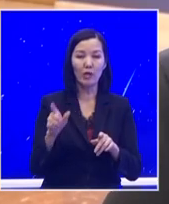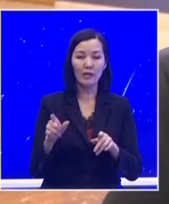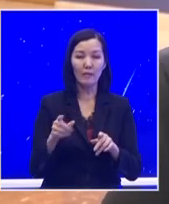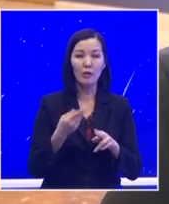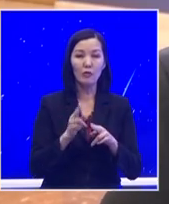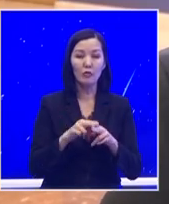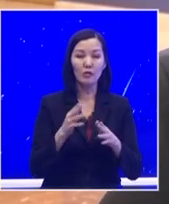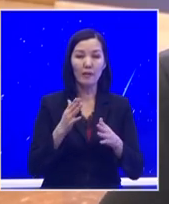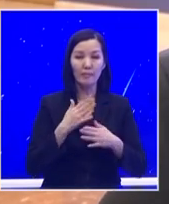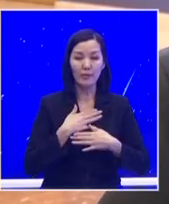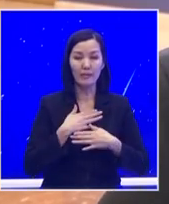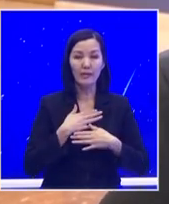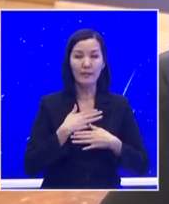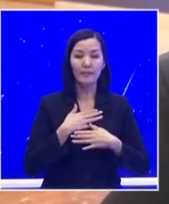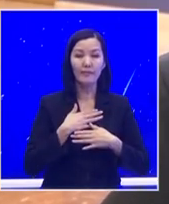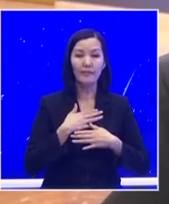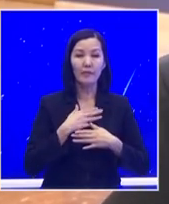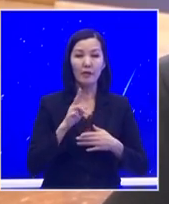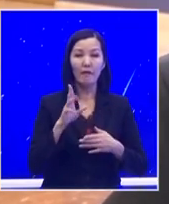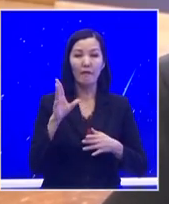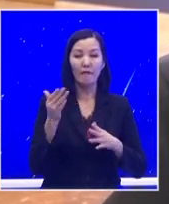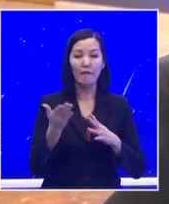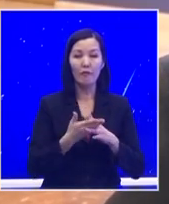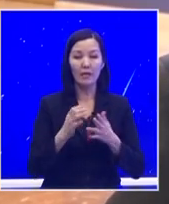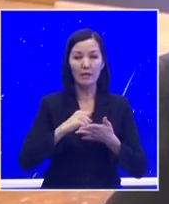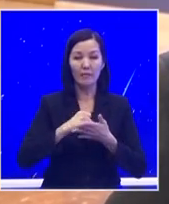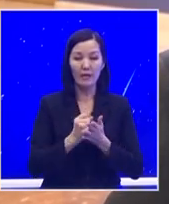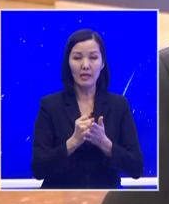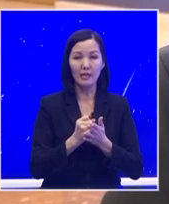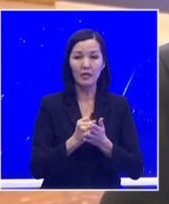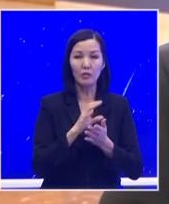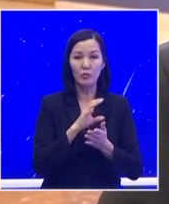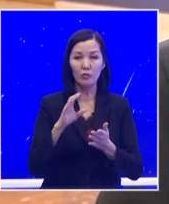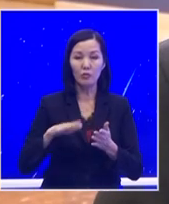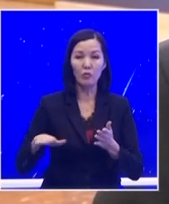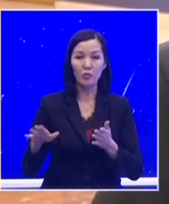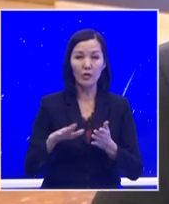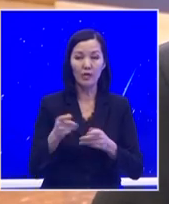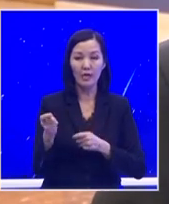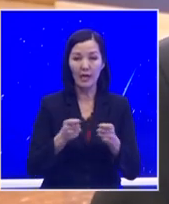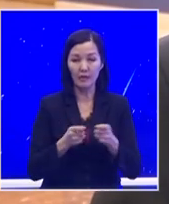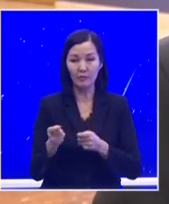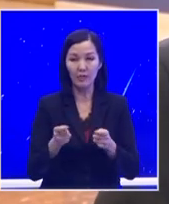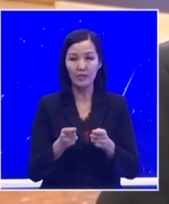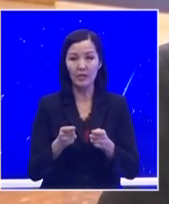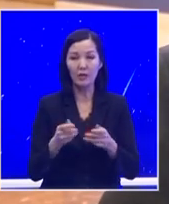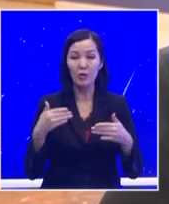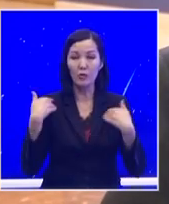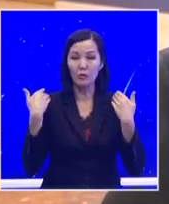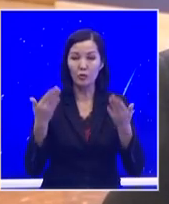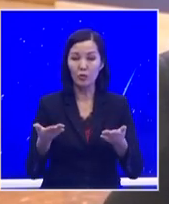біз квотаны белгілеген кезде сол солтүстік өңірлерге ғана жасалады ол квота, және де сол жерде әкімшіліктердің